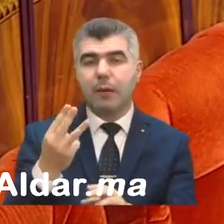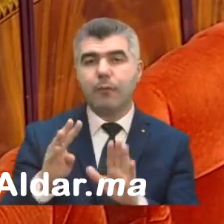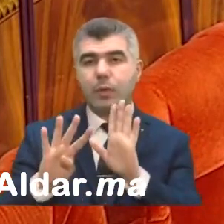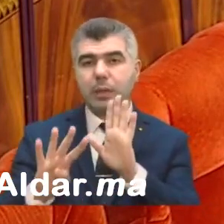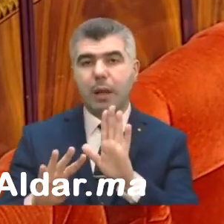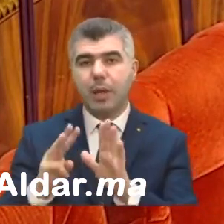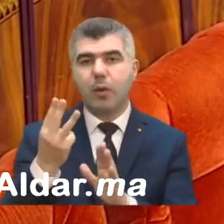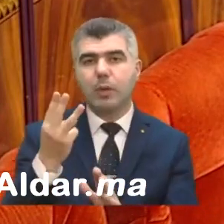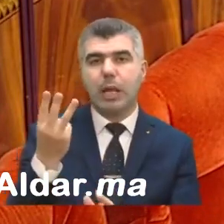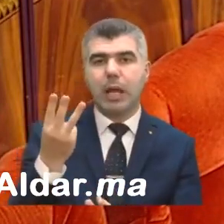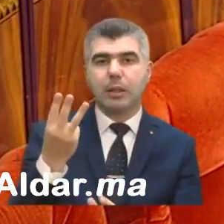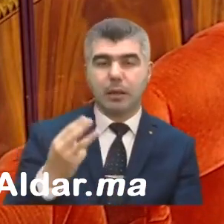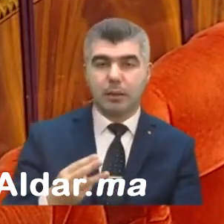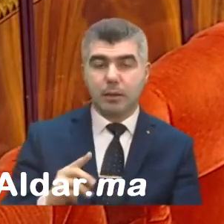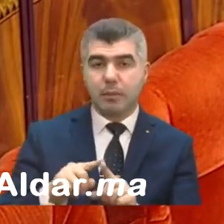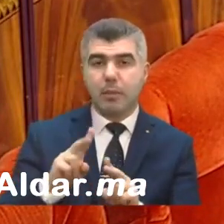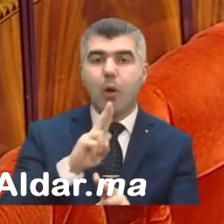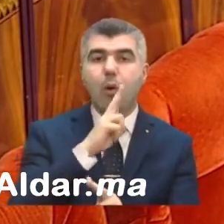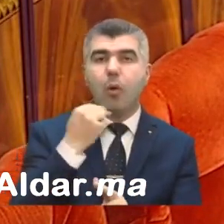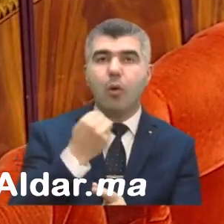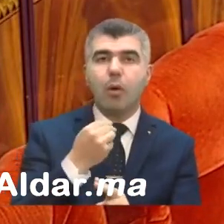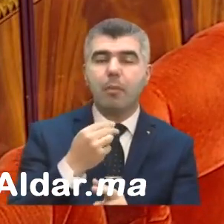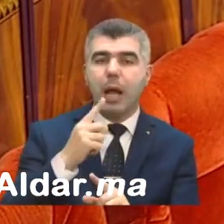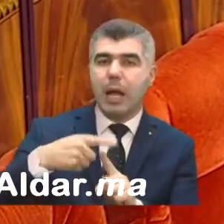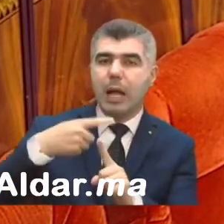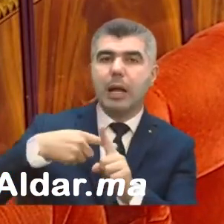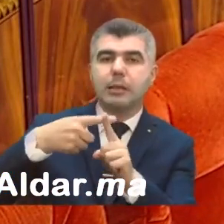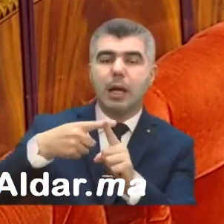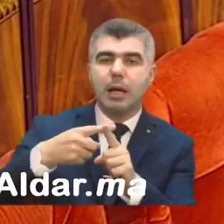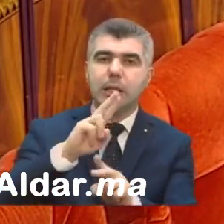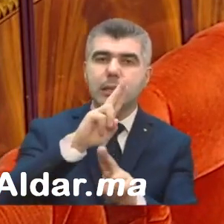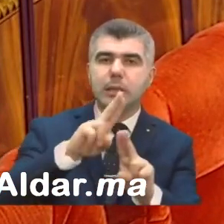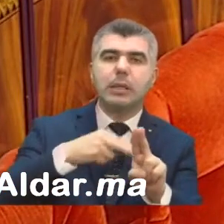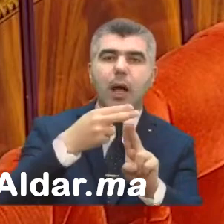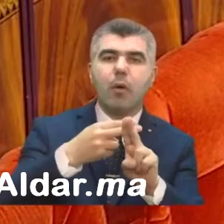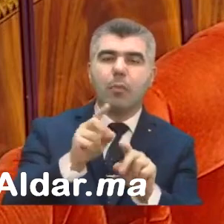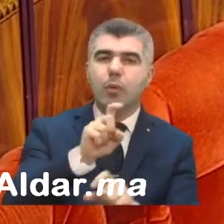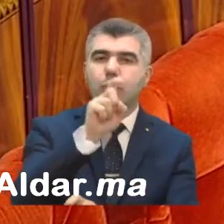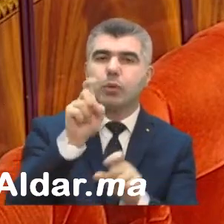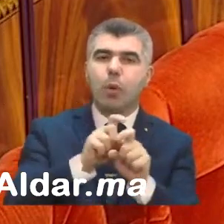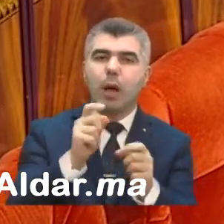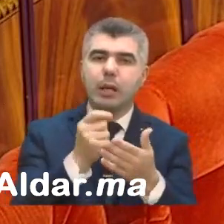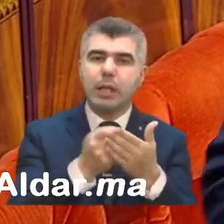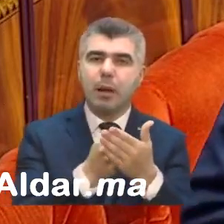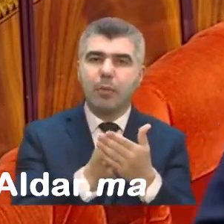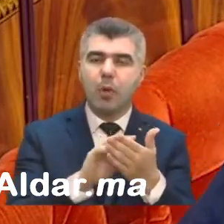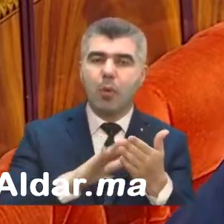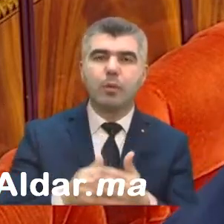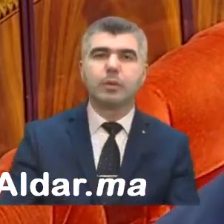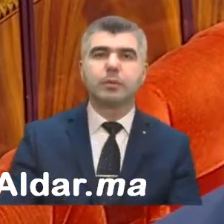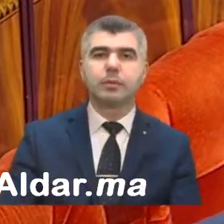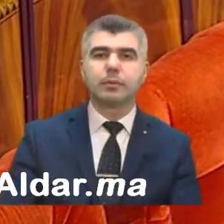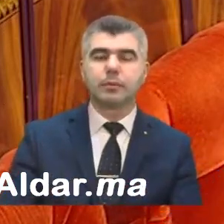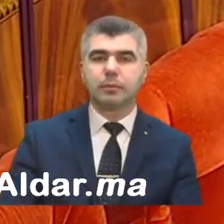3903. هذه الحكومة هي أكثر الحكومات جوابا على الأسئلة الكتابية والشفهية.